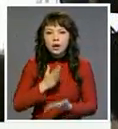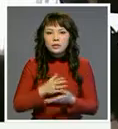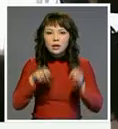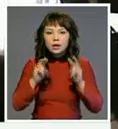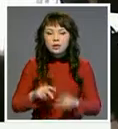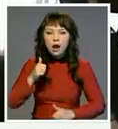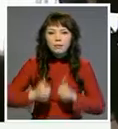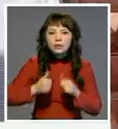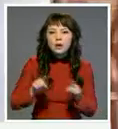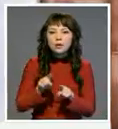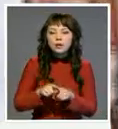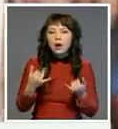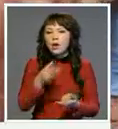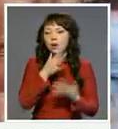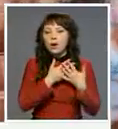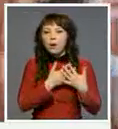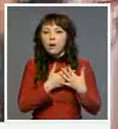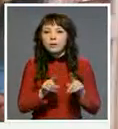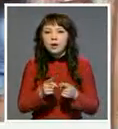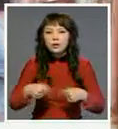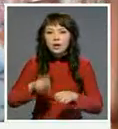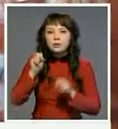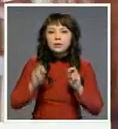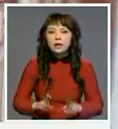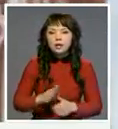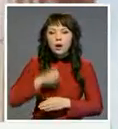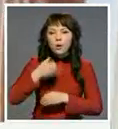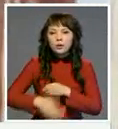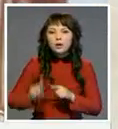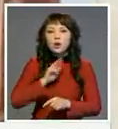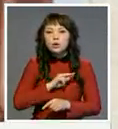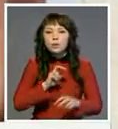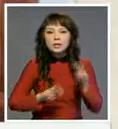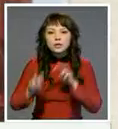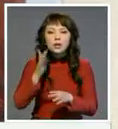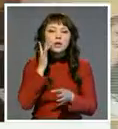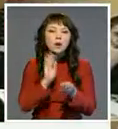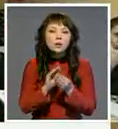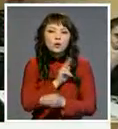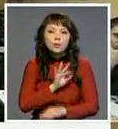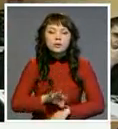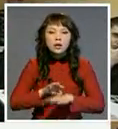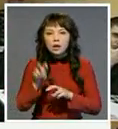Сондықтан бәсекелестік бәс құрған бүгінгі қоғамда мұндай орталықтың ашылуы әрбір жұмыс іздеушінің тұрақты жұмыс тауып,